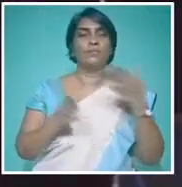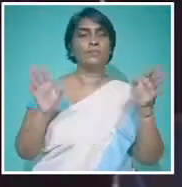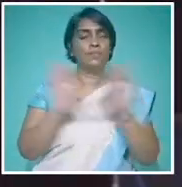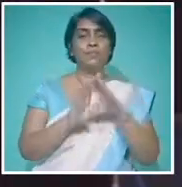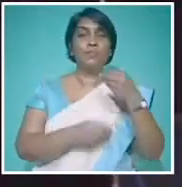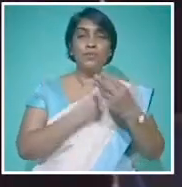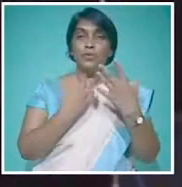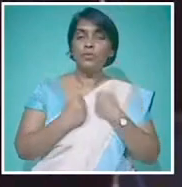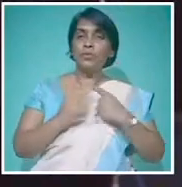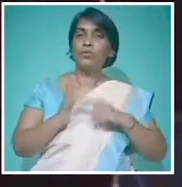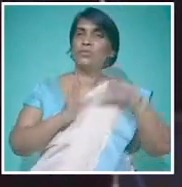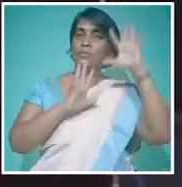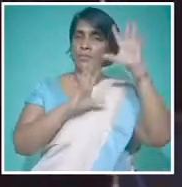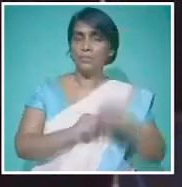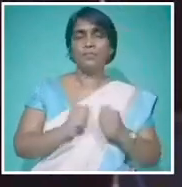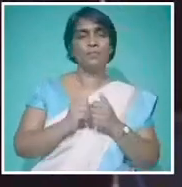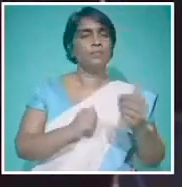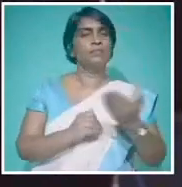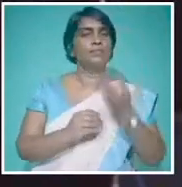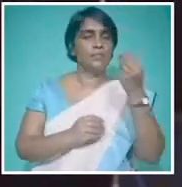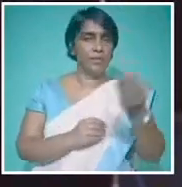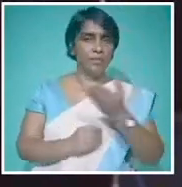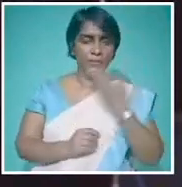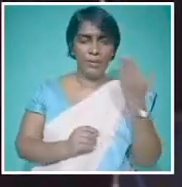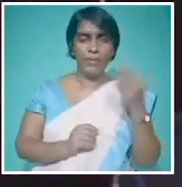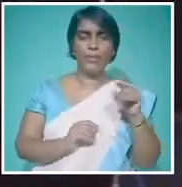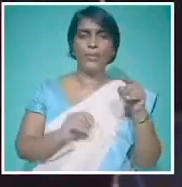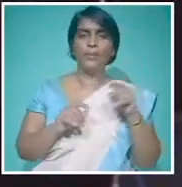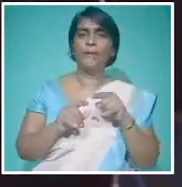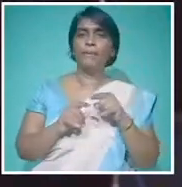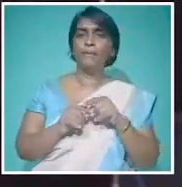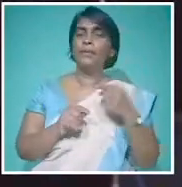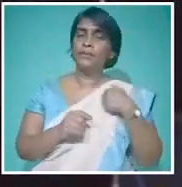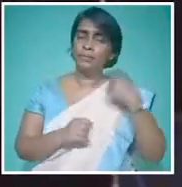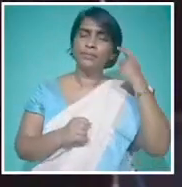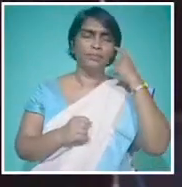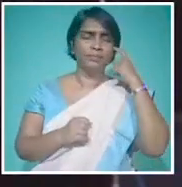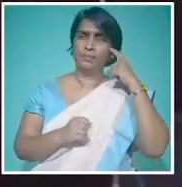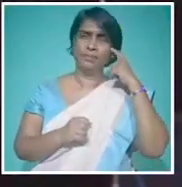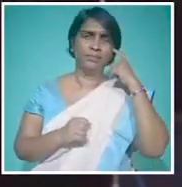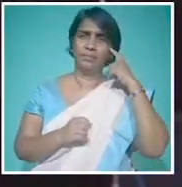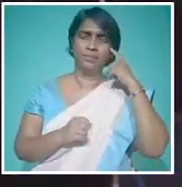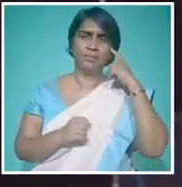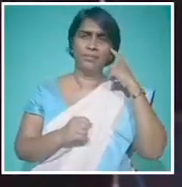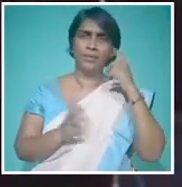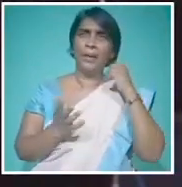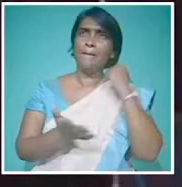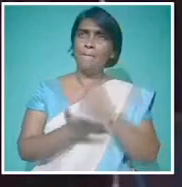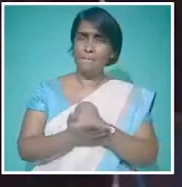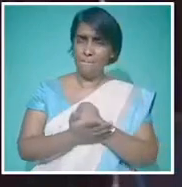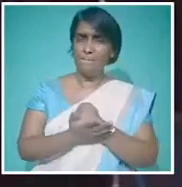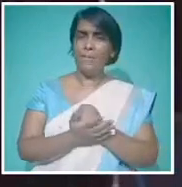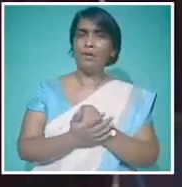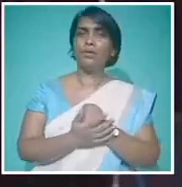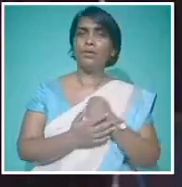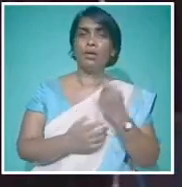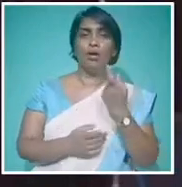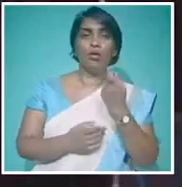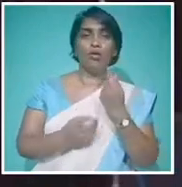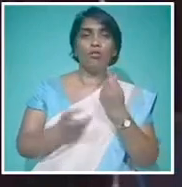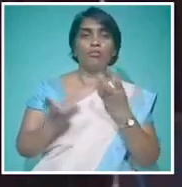කරුවට ඕන කරන අමුද්‍රව්‍ය ටික ගේන්න පාර හදලා දෙන්නත් පුළුවන් මම හිතන්නේ නැහැ දැන් මහ බැංකුව කරන්නේ මේක